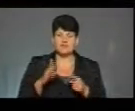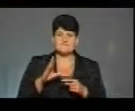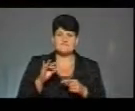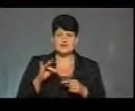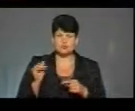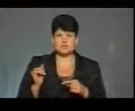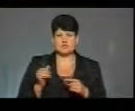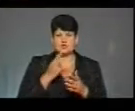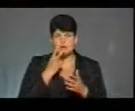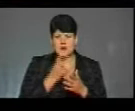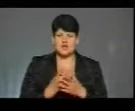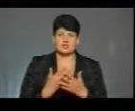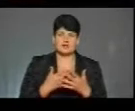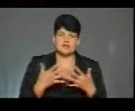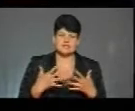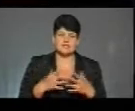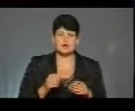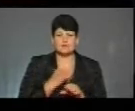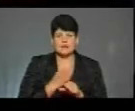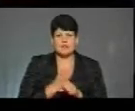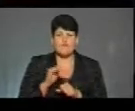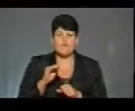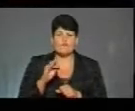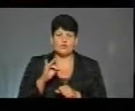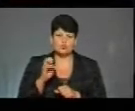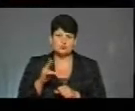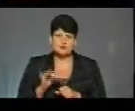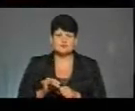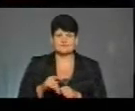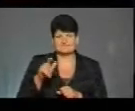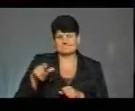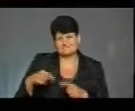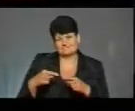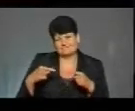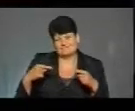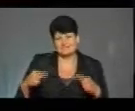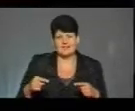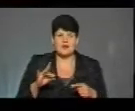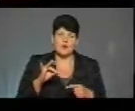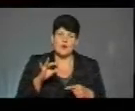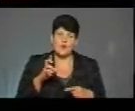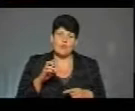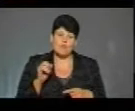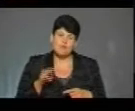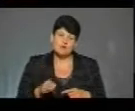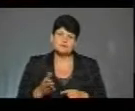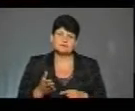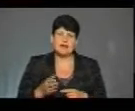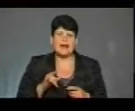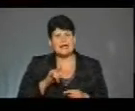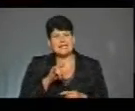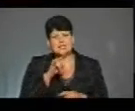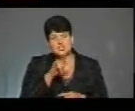різних елементів, створювали фрукти, також персонажів різних, робота,